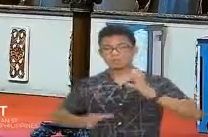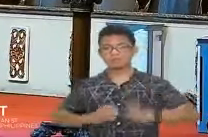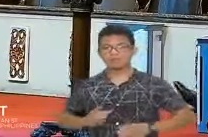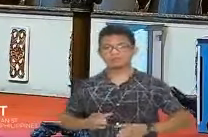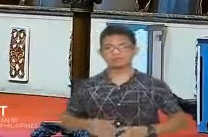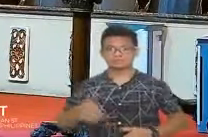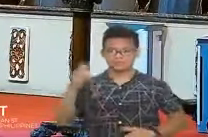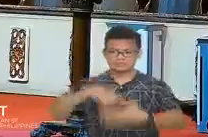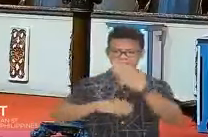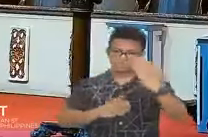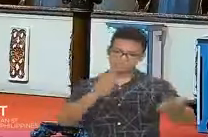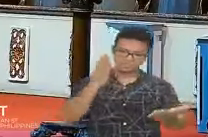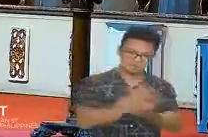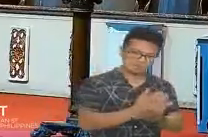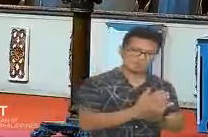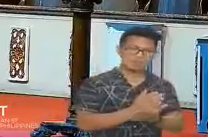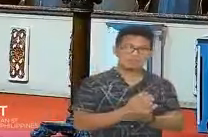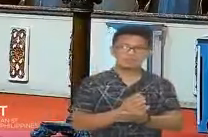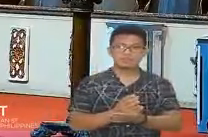in